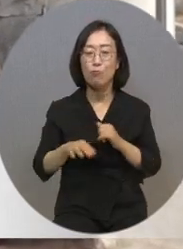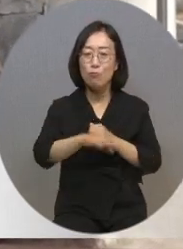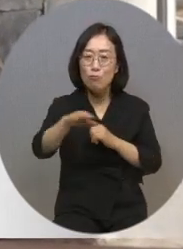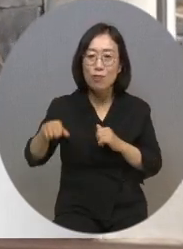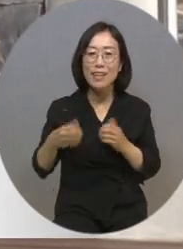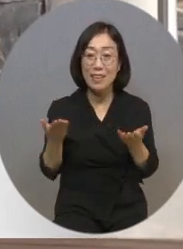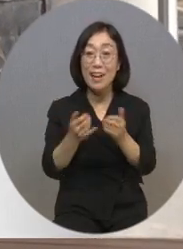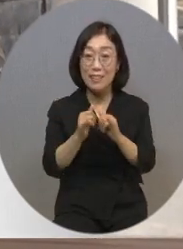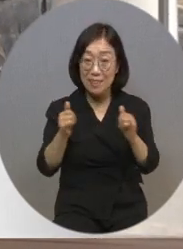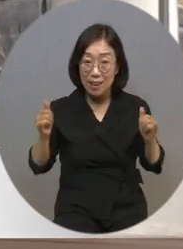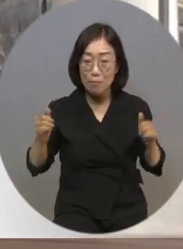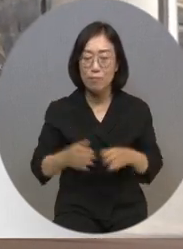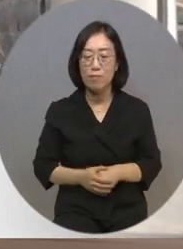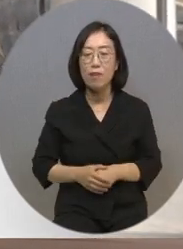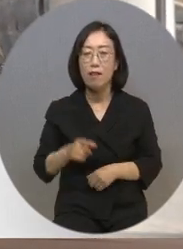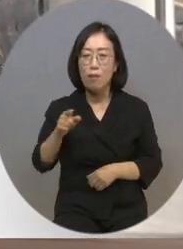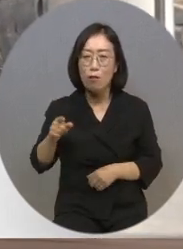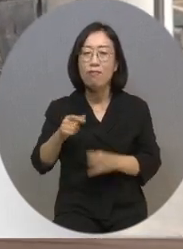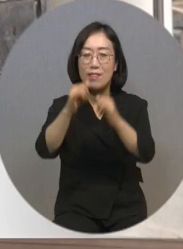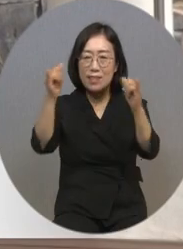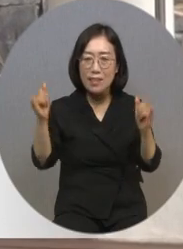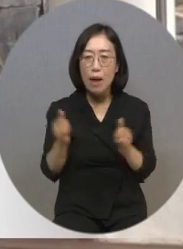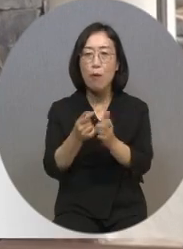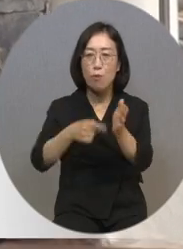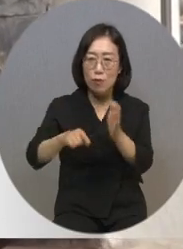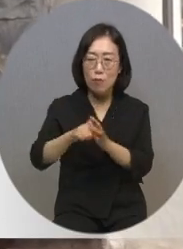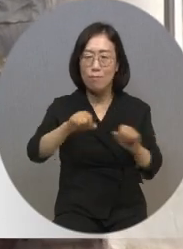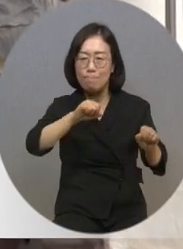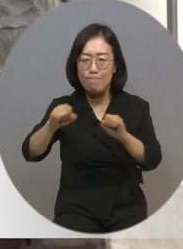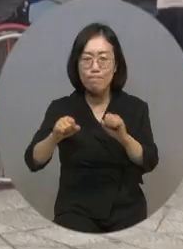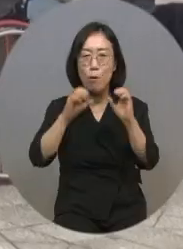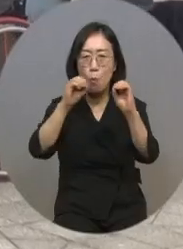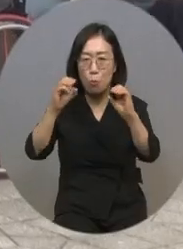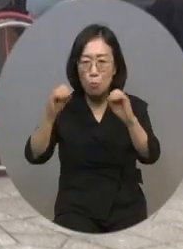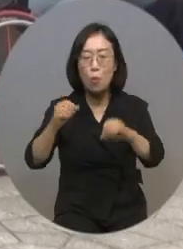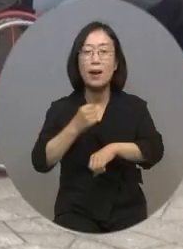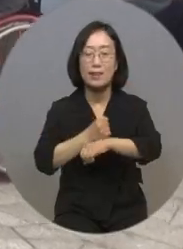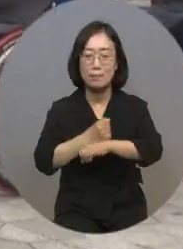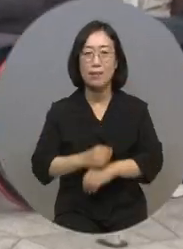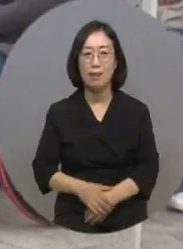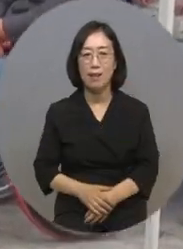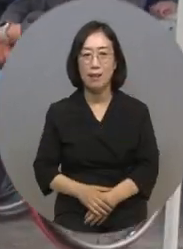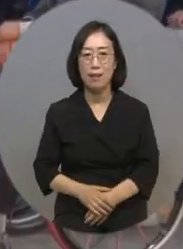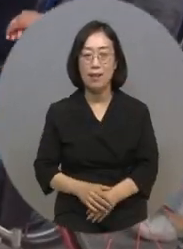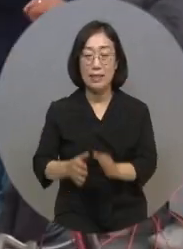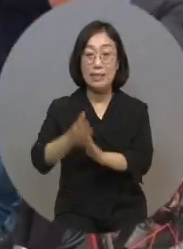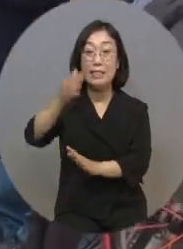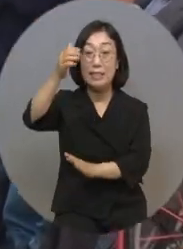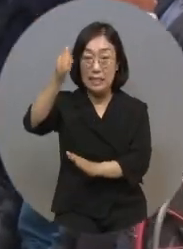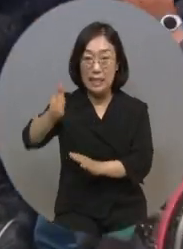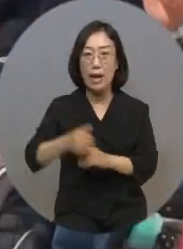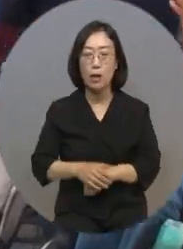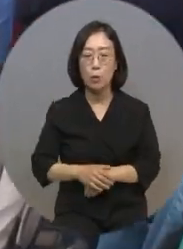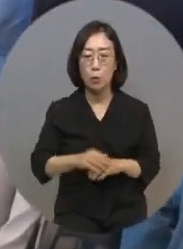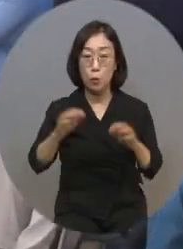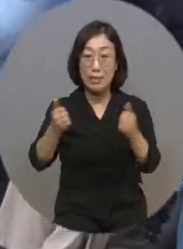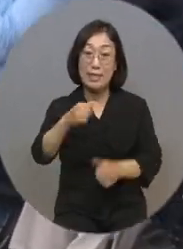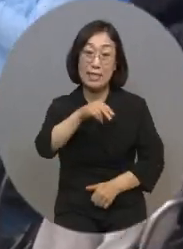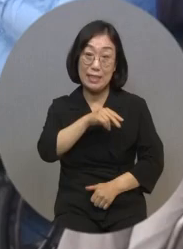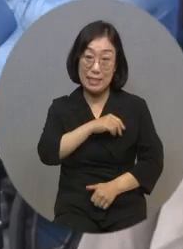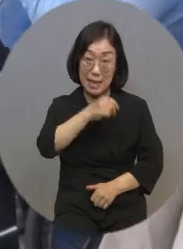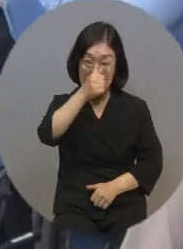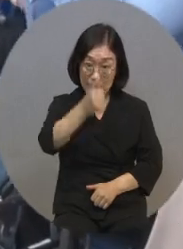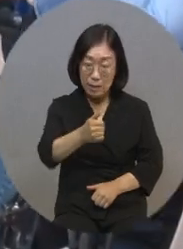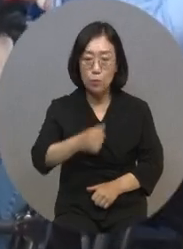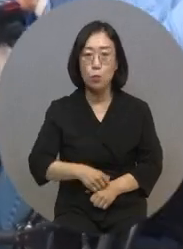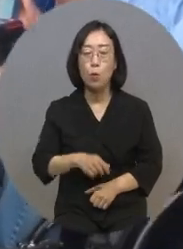직원들은 그러한 사회가 될 수 있도록 열심히 활동하도록 하겠습니다. 양주시장, 양주시의장, 국회의원,